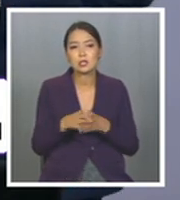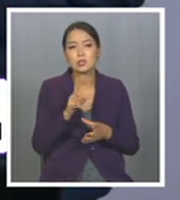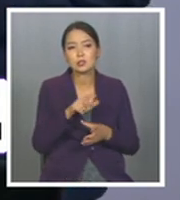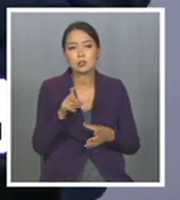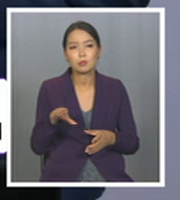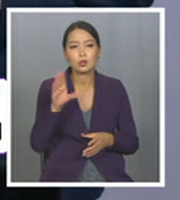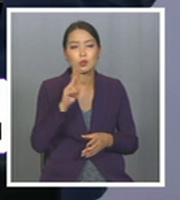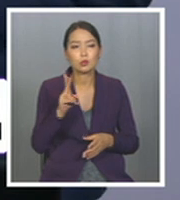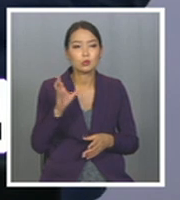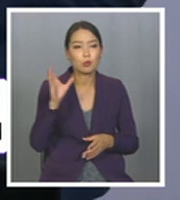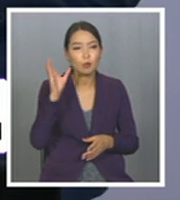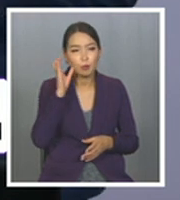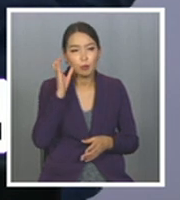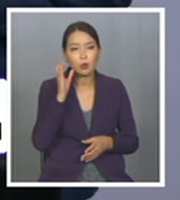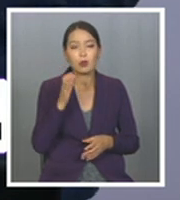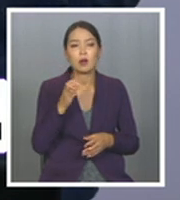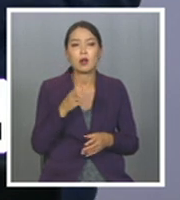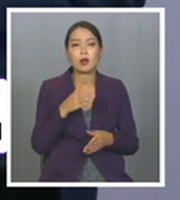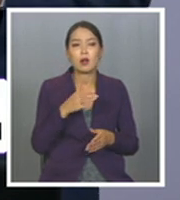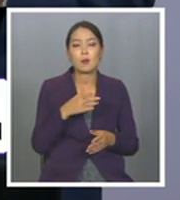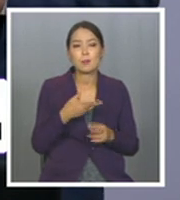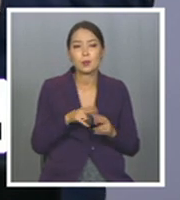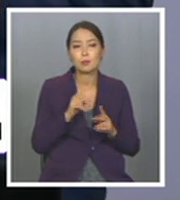асқан болатын болса, онда